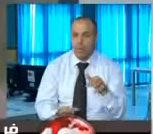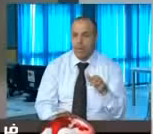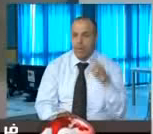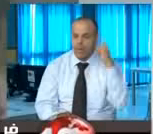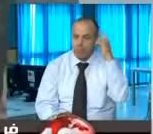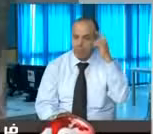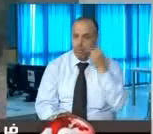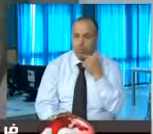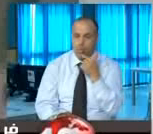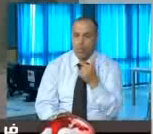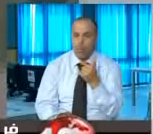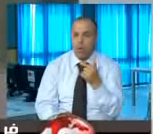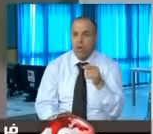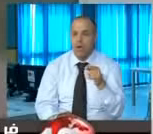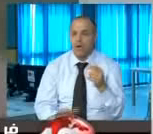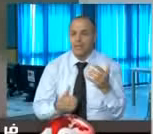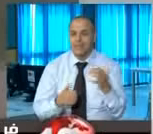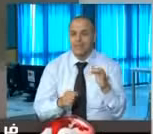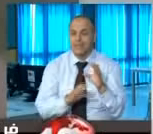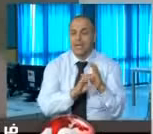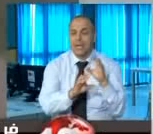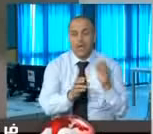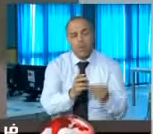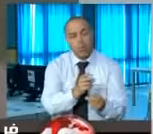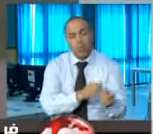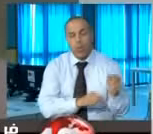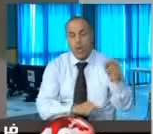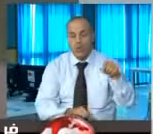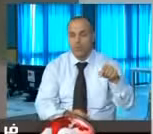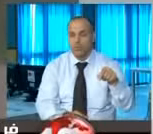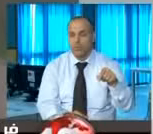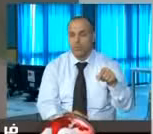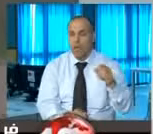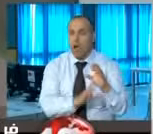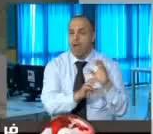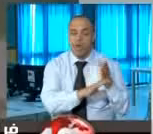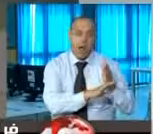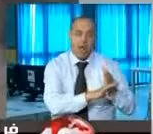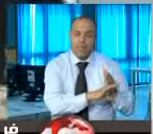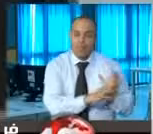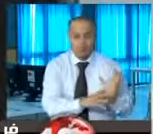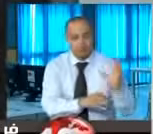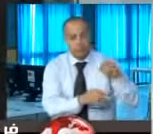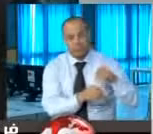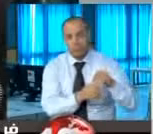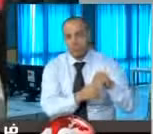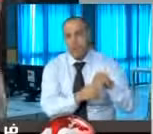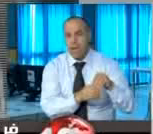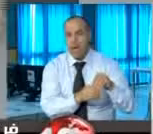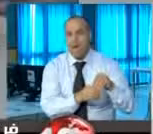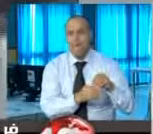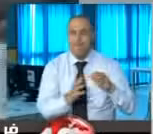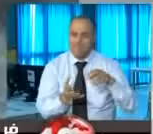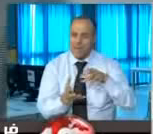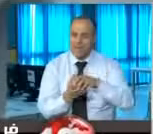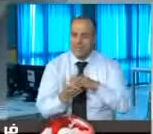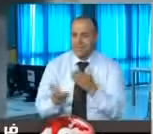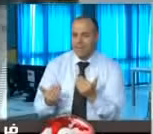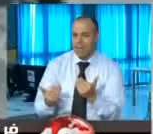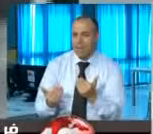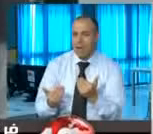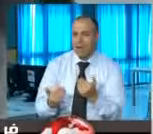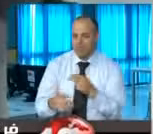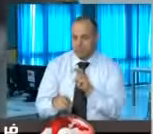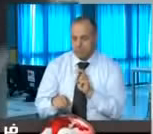توقعات بمغادرة 60 حافلة للمخيم اليوم، حافلات ستقلهم إلى مراكز استقبال يتلقون فيها